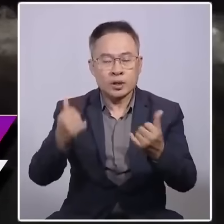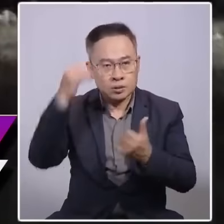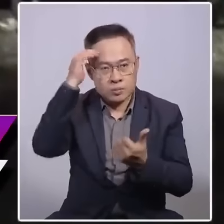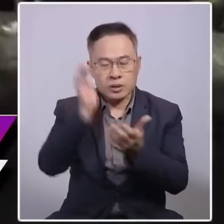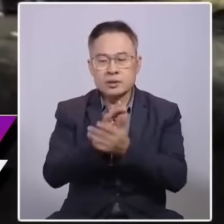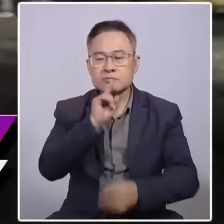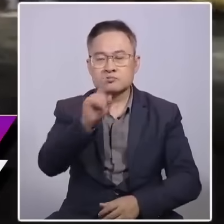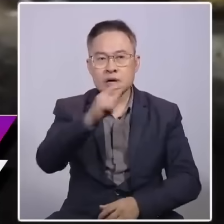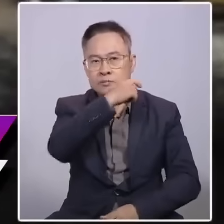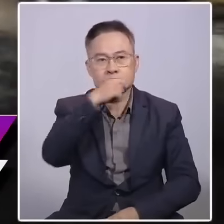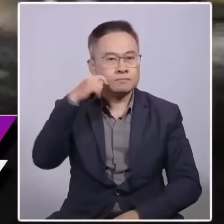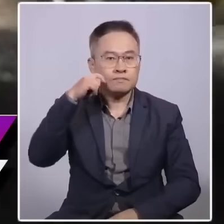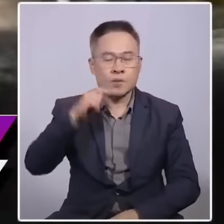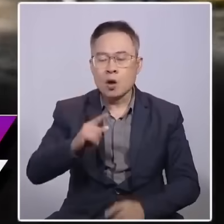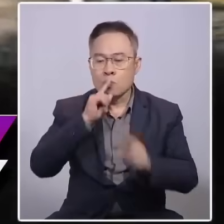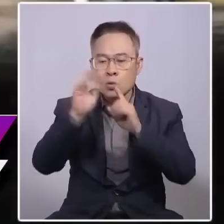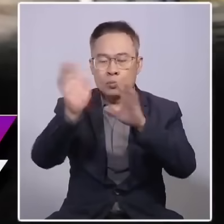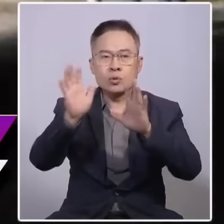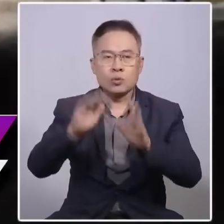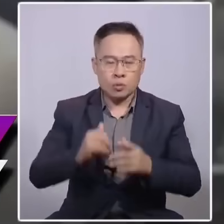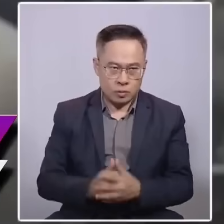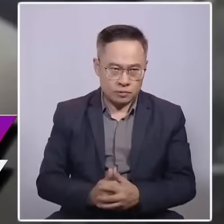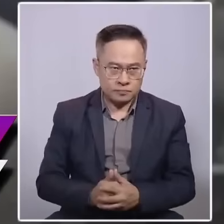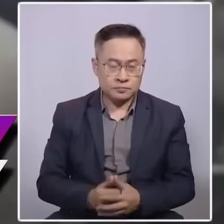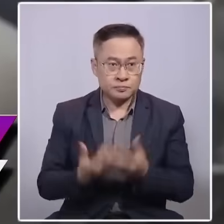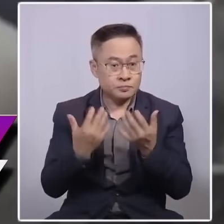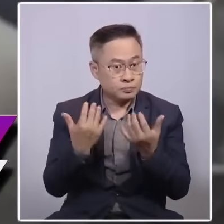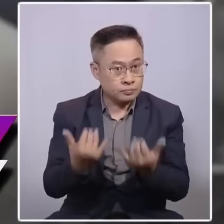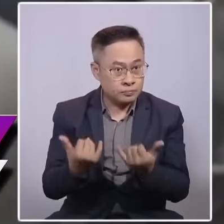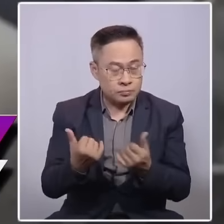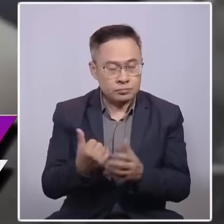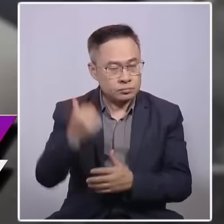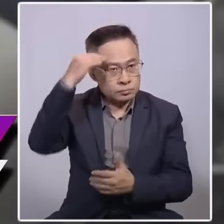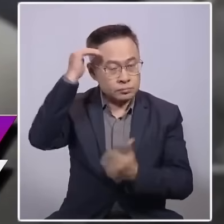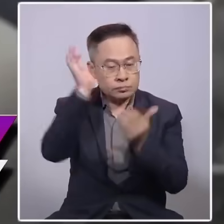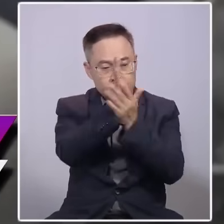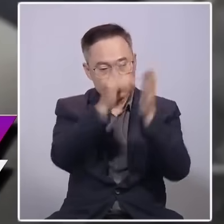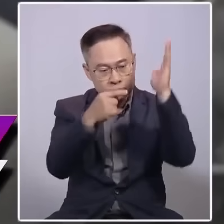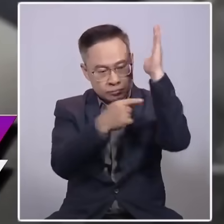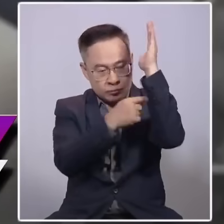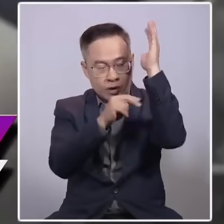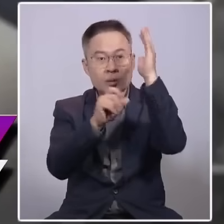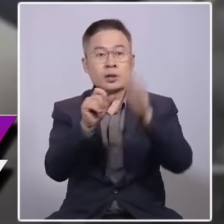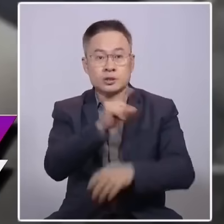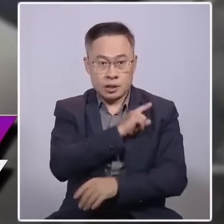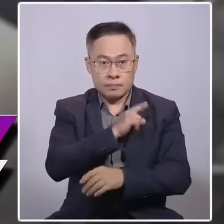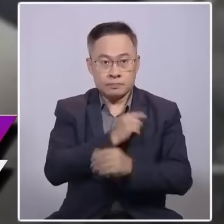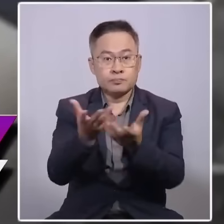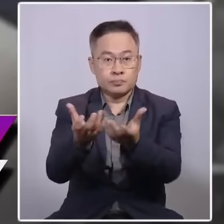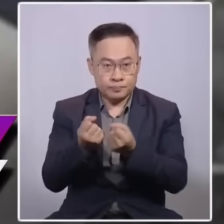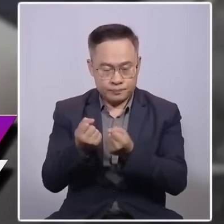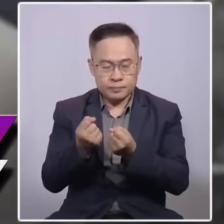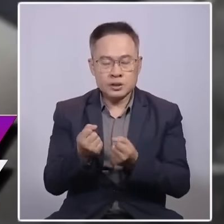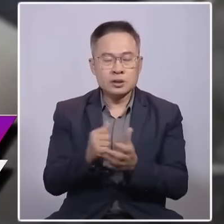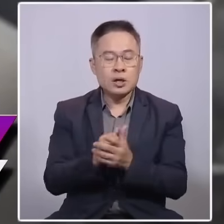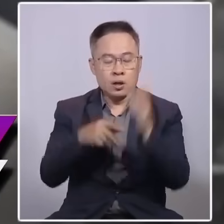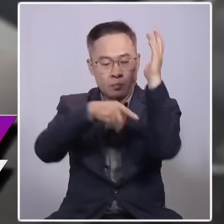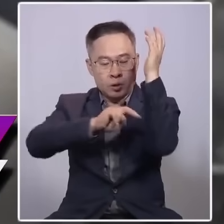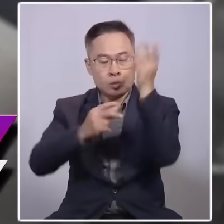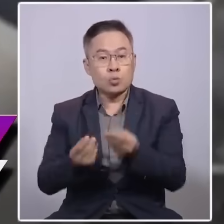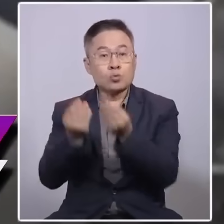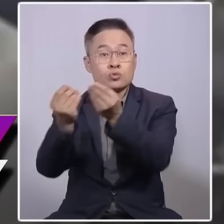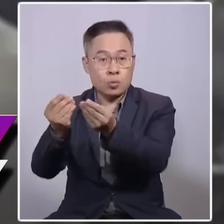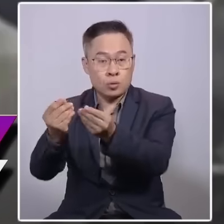คดีจะทำการสอบสวนเพิ่มเติมแล้วก็นำทั้งคู่เนี่ยไปชี้แผนนะครับจุดที่เกิดเหตุขณะที่พาเสี่ยแป้งนาโหนด